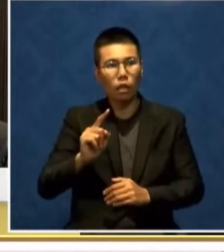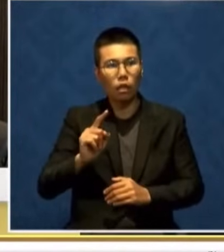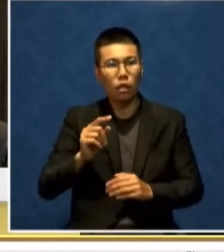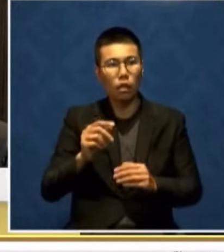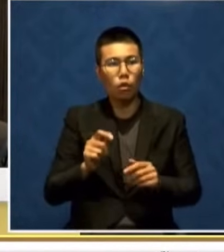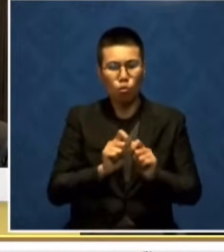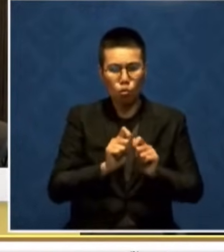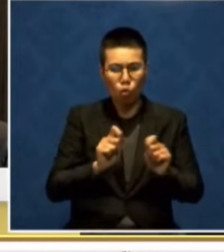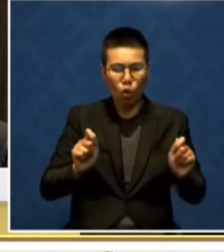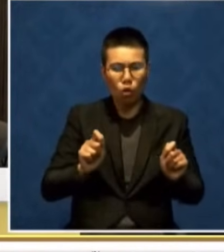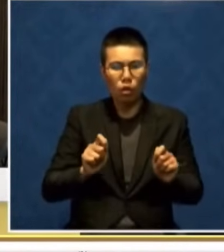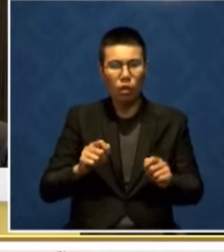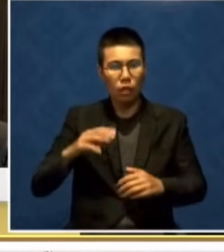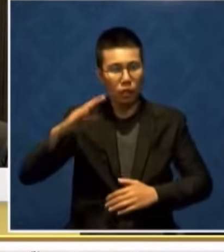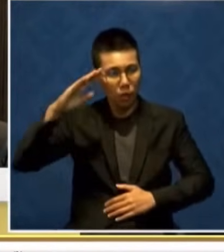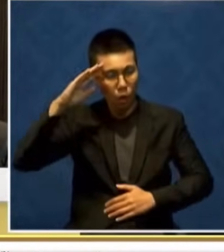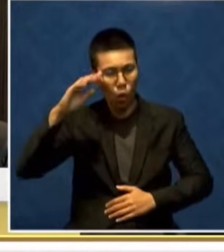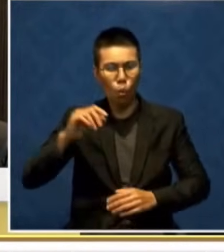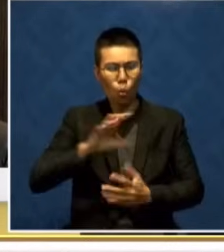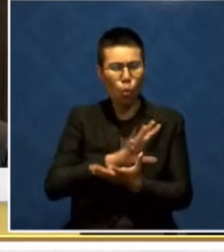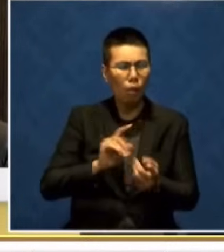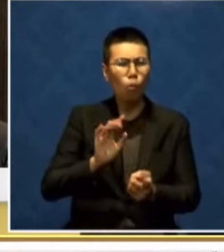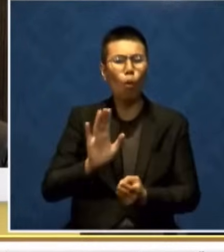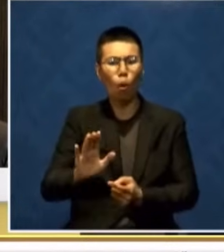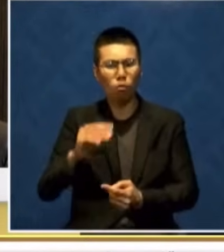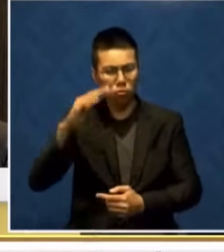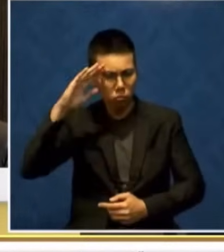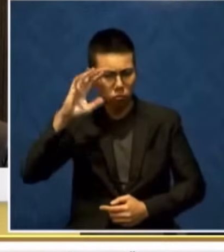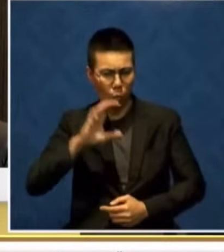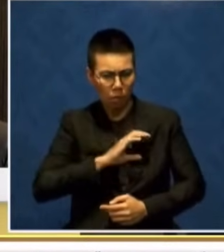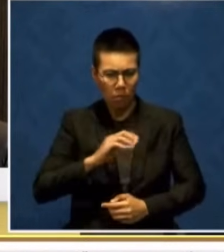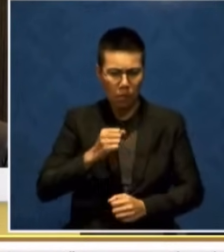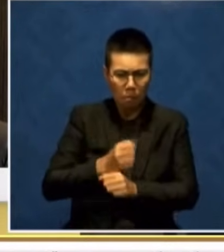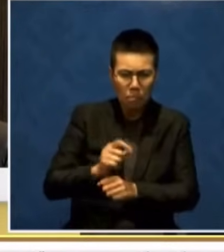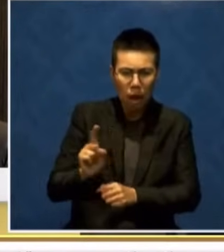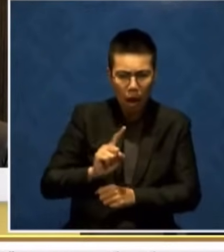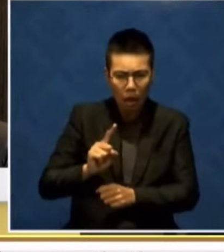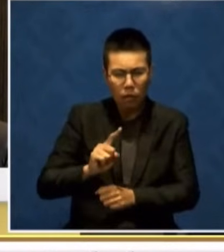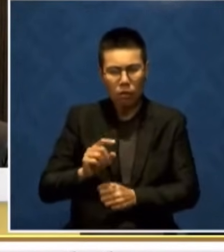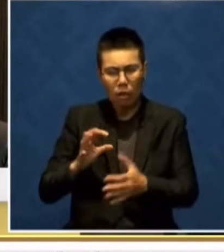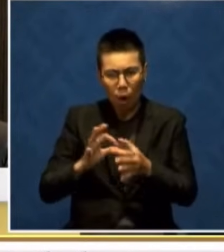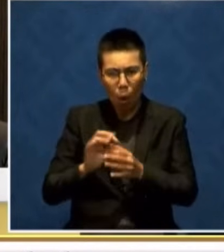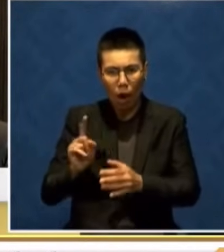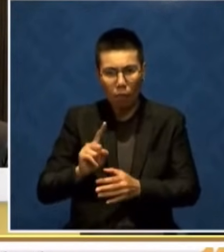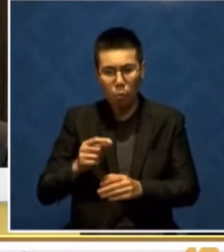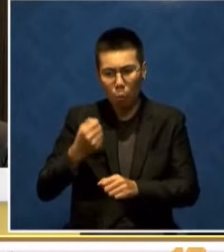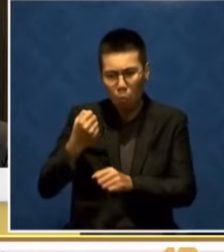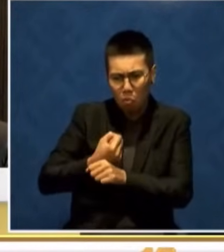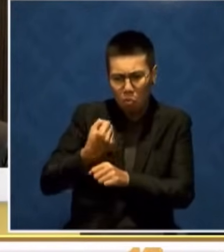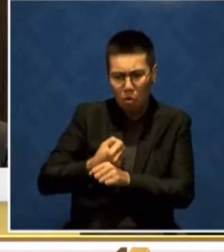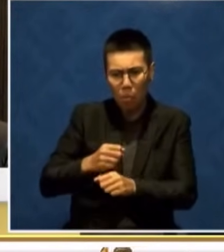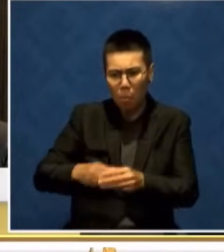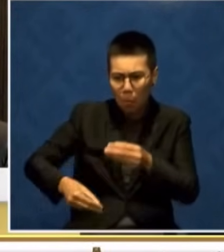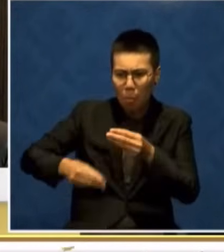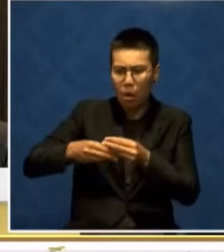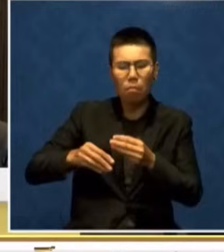ตำรวจมาแล้วเขารู้เขาเจอรู้วัฒนธรรมรู้ว่าตำรวจงานตำรวจเป็นยังไงไม่ต้องไปฝึกงานเพิ่ม